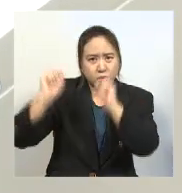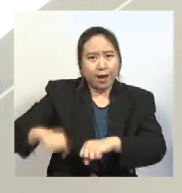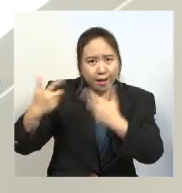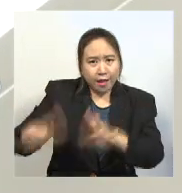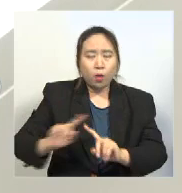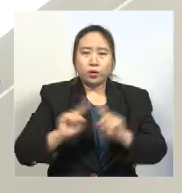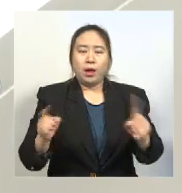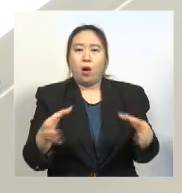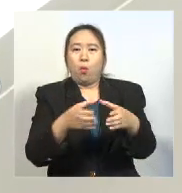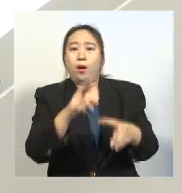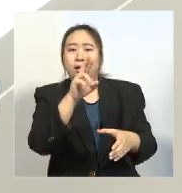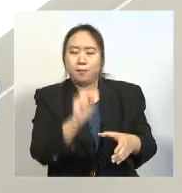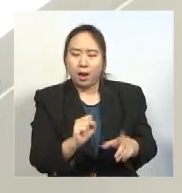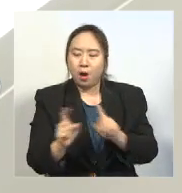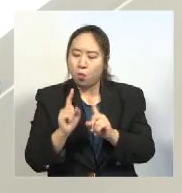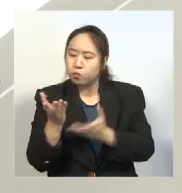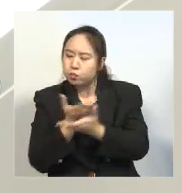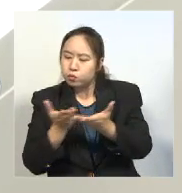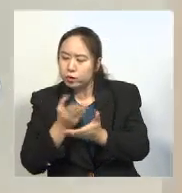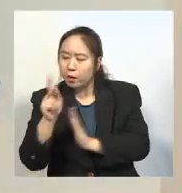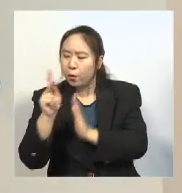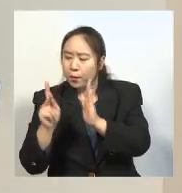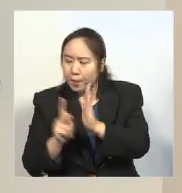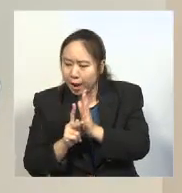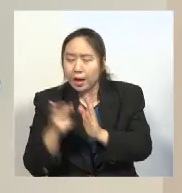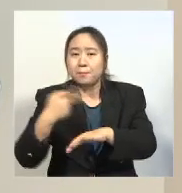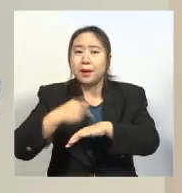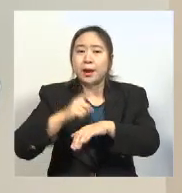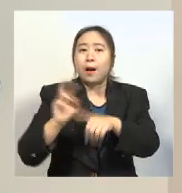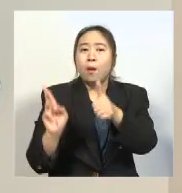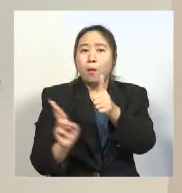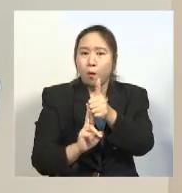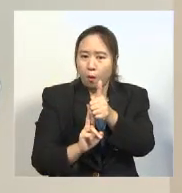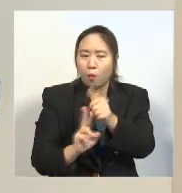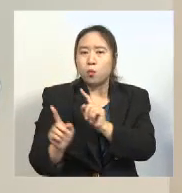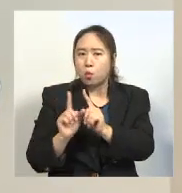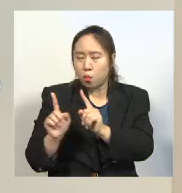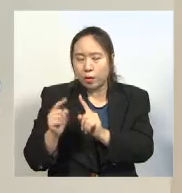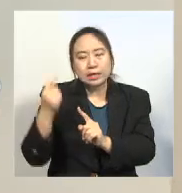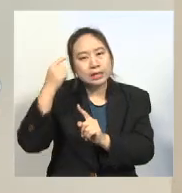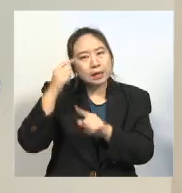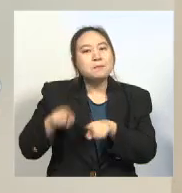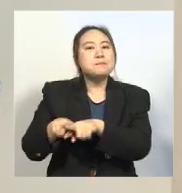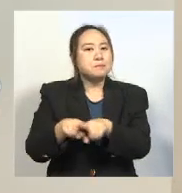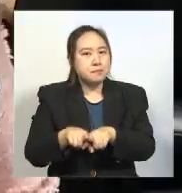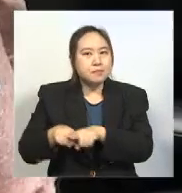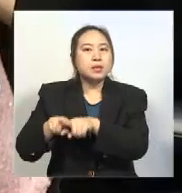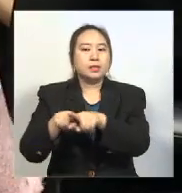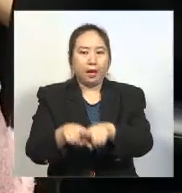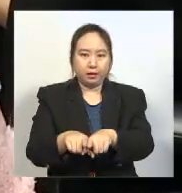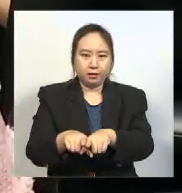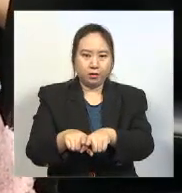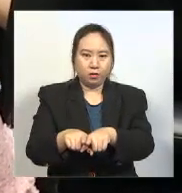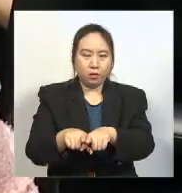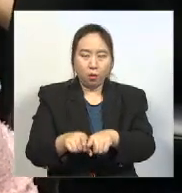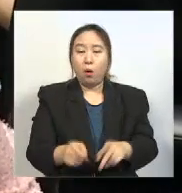ภาผู้แทนราษฎรได้หารือกับฝ่ายกฎหมายและรองประธานสภาผู้แทนราษฎรมีความเห็นร่วมกันเป็นเอกฉันท์นะครับว่ายัต